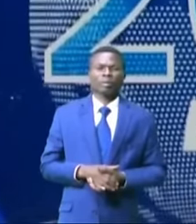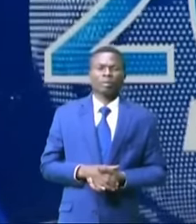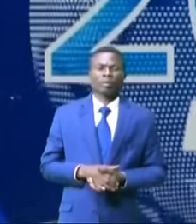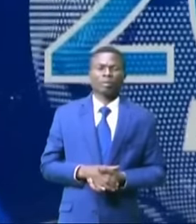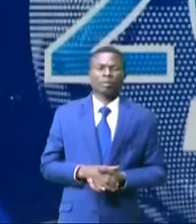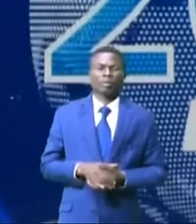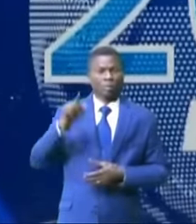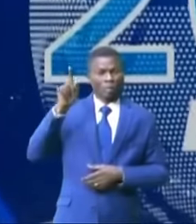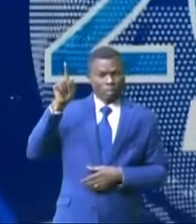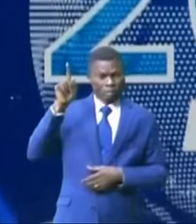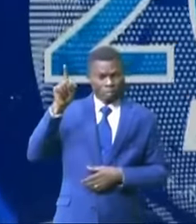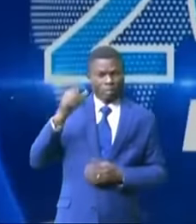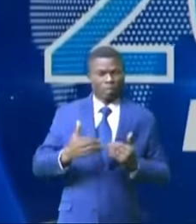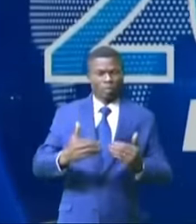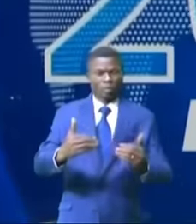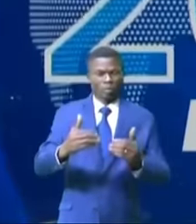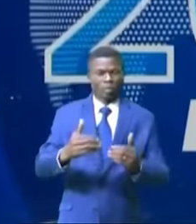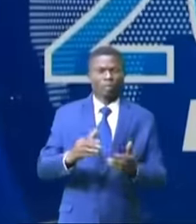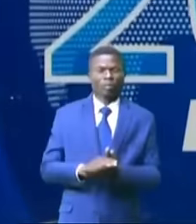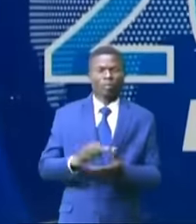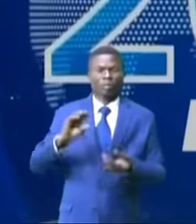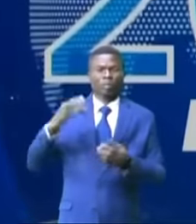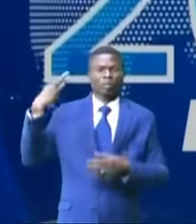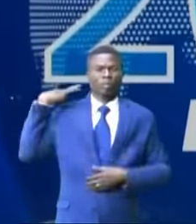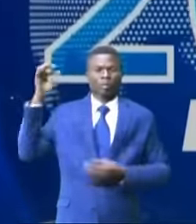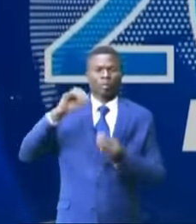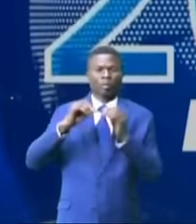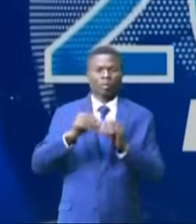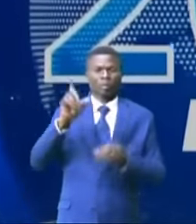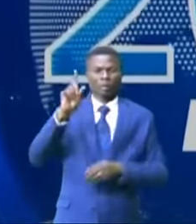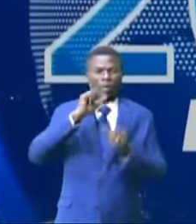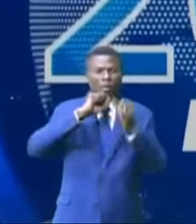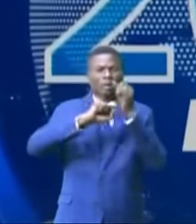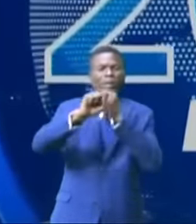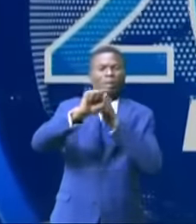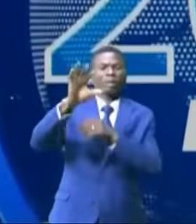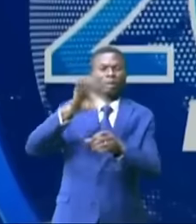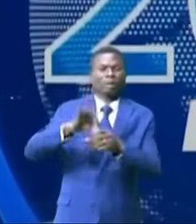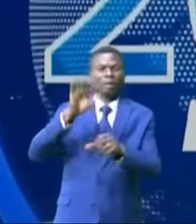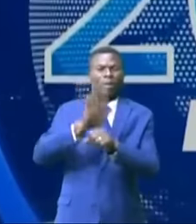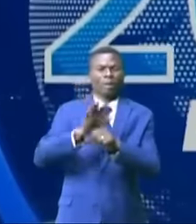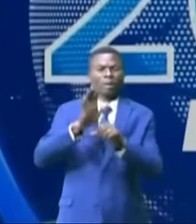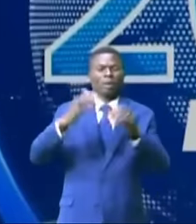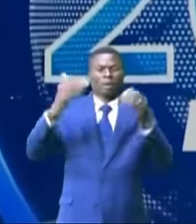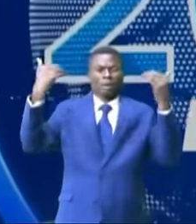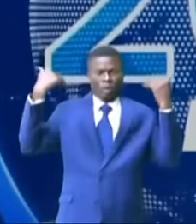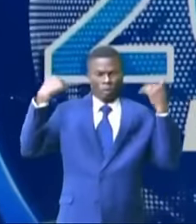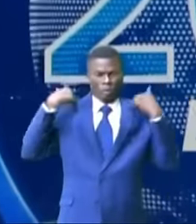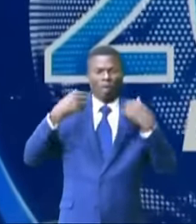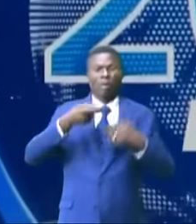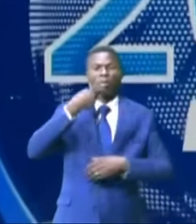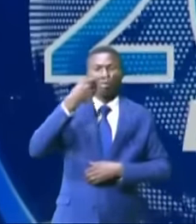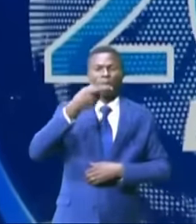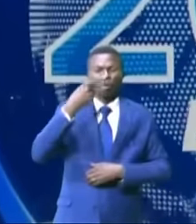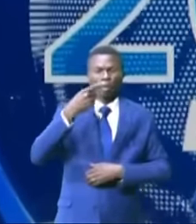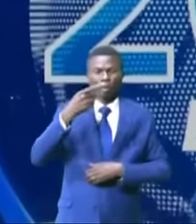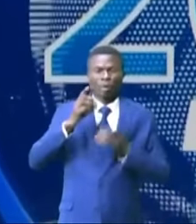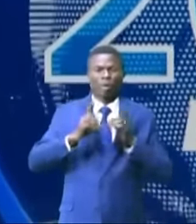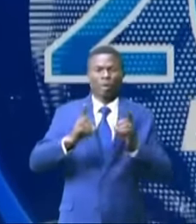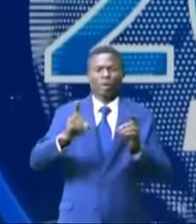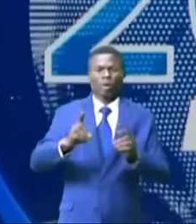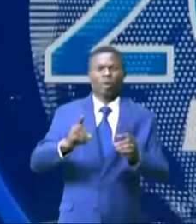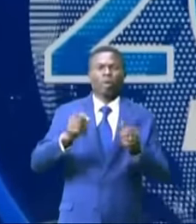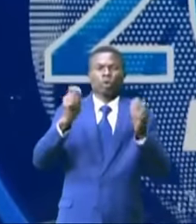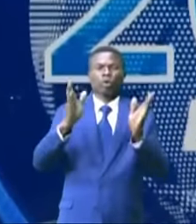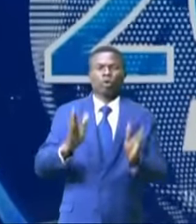Restons à Kindu. Dans la suite du candidat numéro 20 pour sa campagne électorale, plusieurs personnalités se sont exprimées au micro de nos